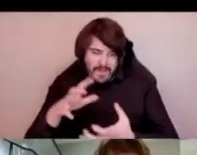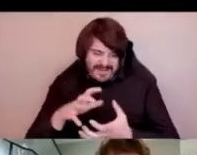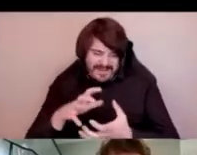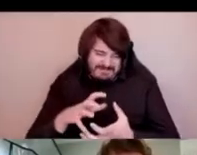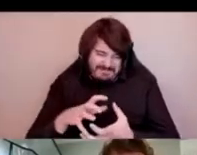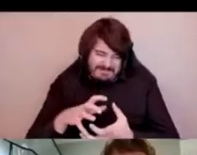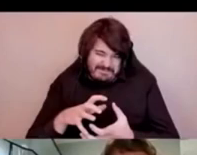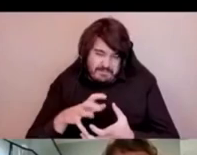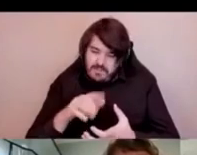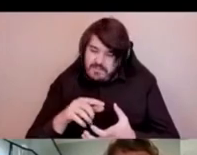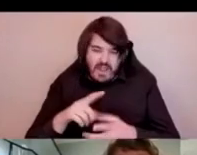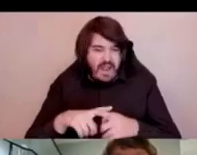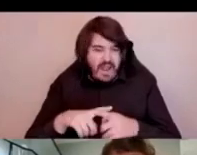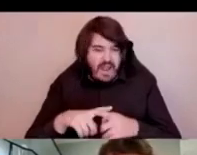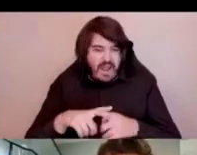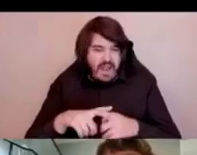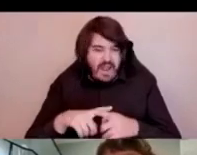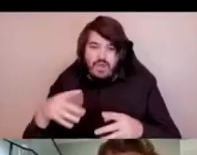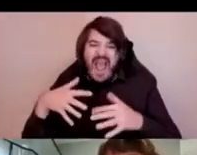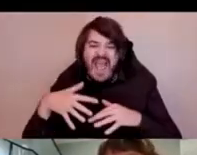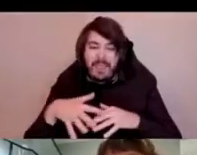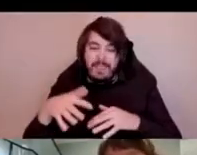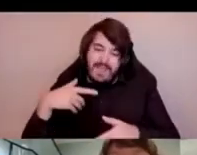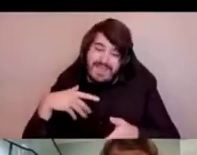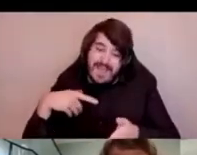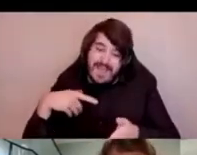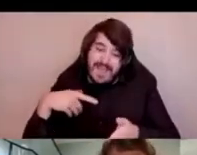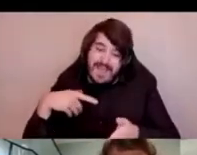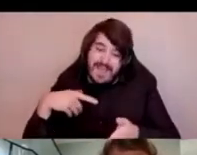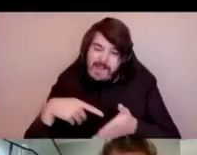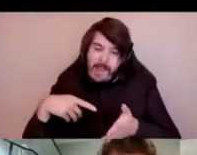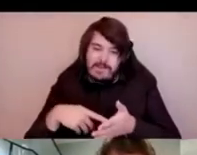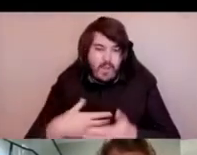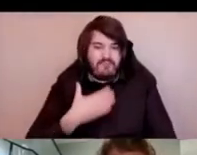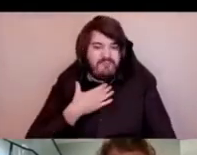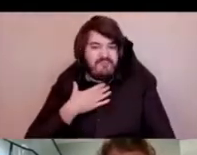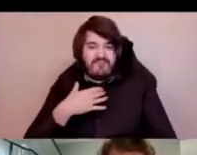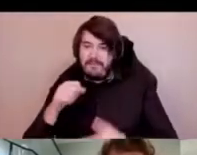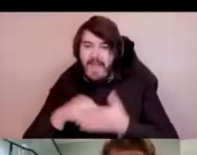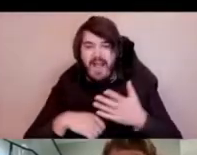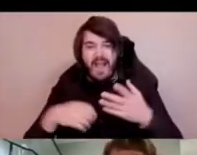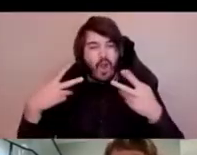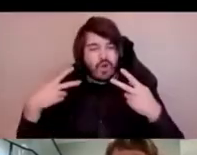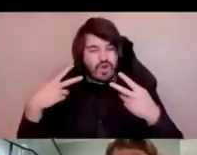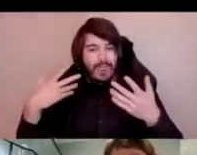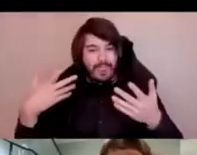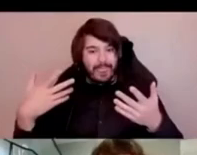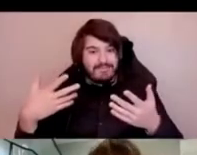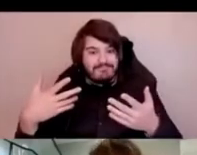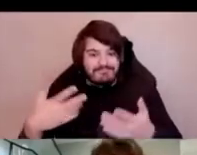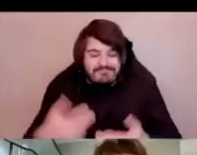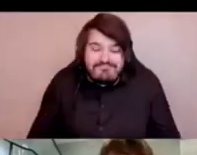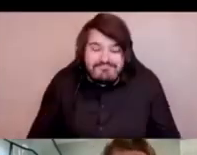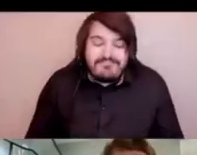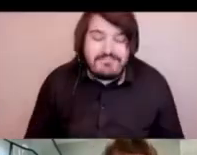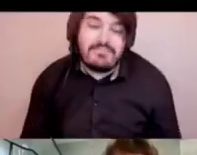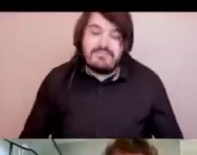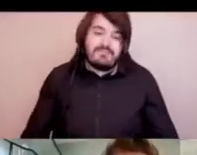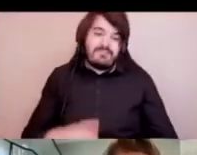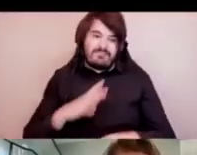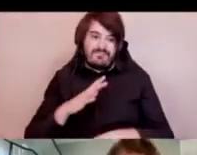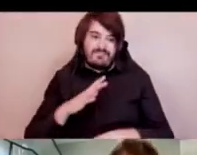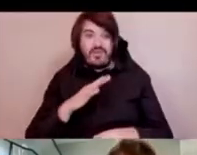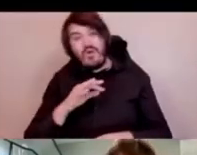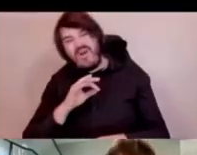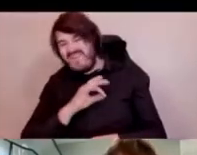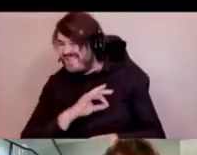tellement que ça peut empêcher les racines d'avoir de l'oxygène, donc ça les étouffe. Alors, ça a ses